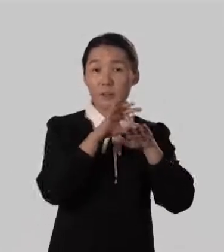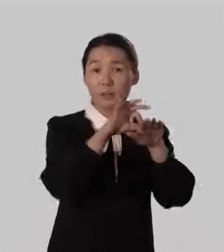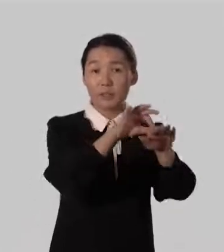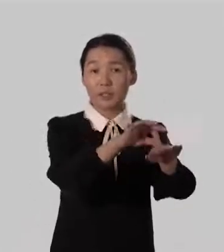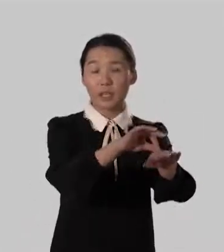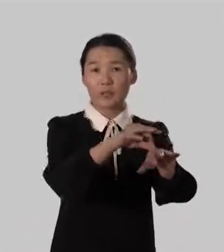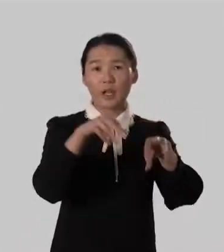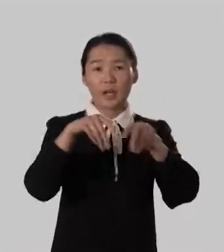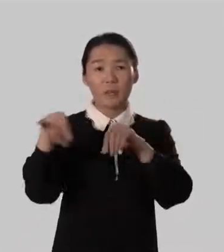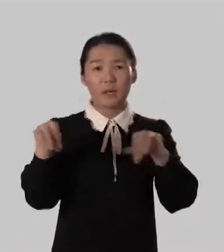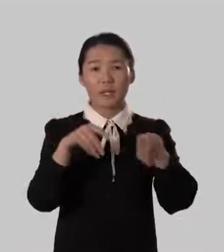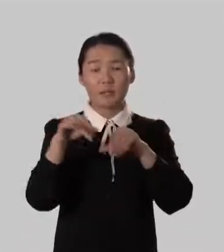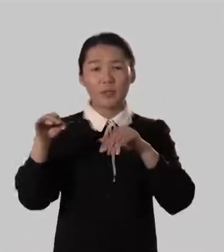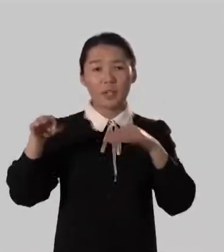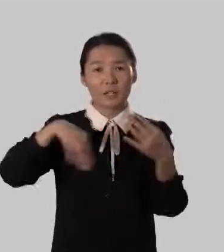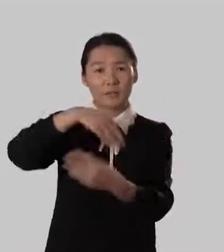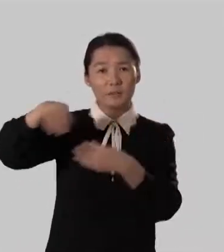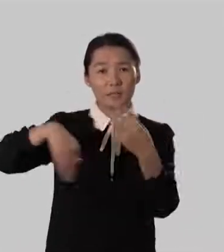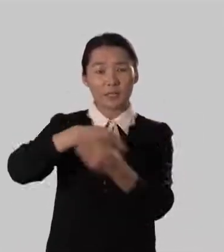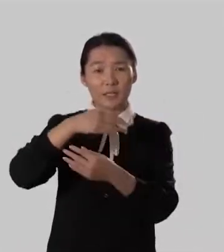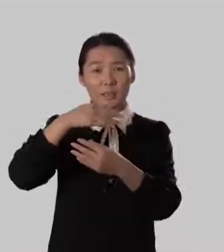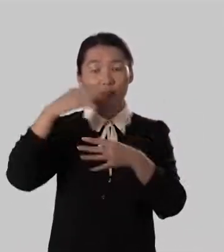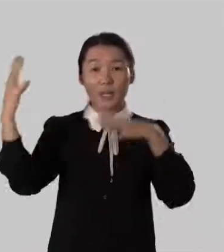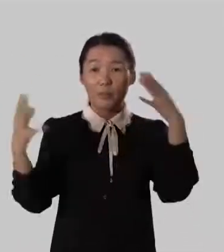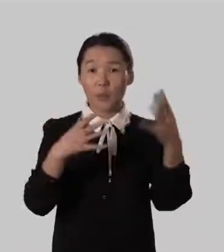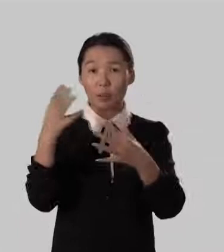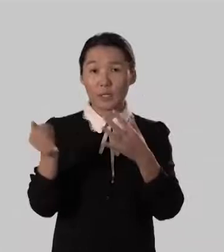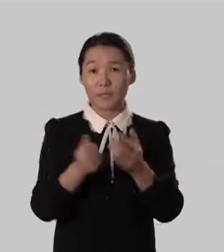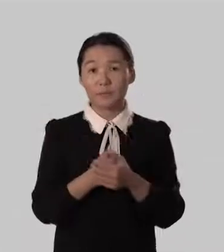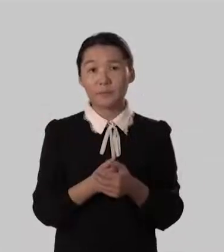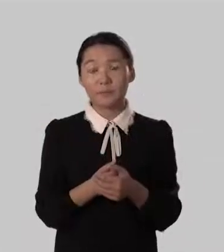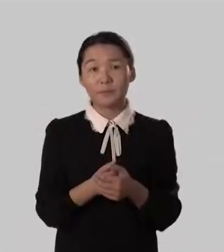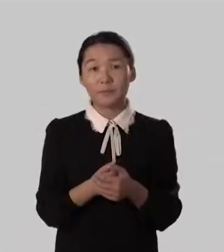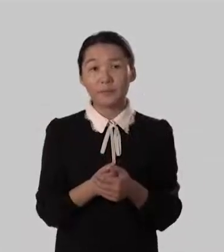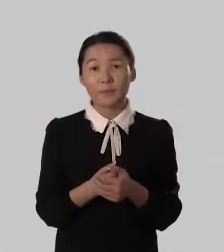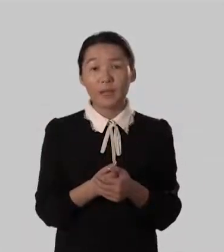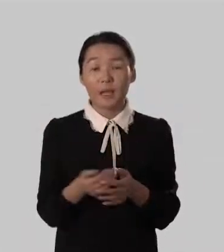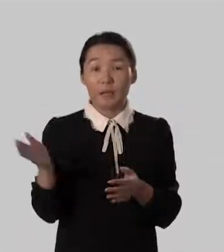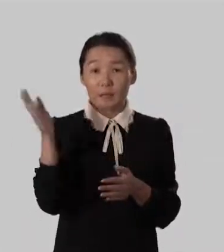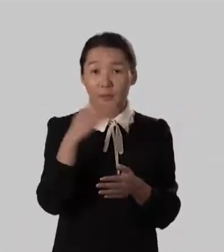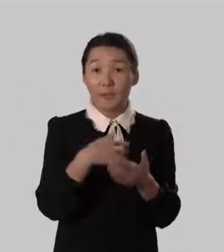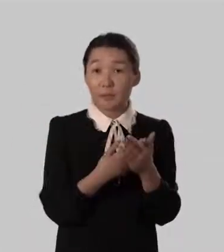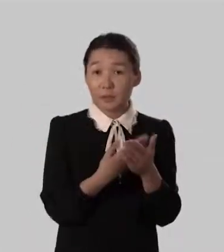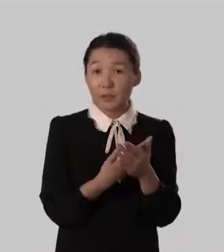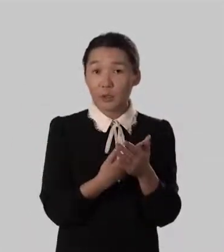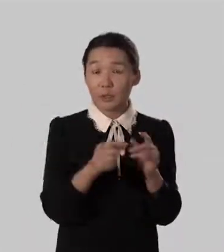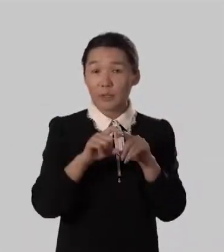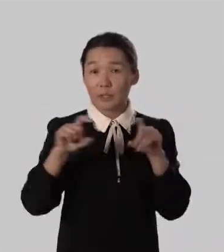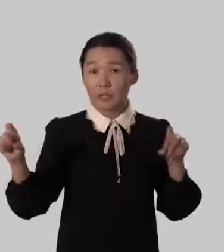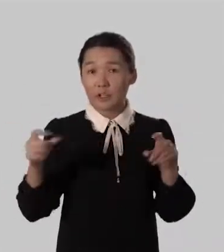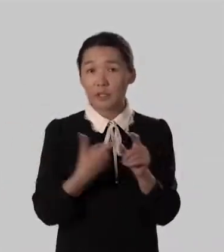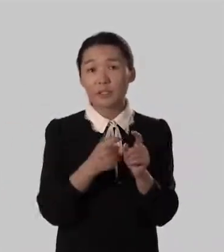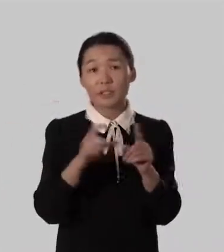сопровождающиеся пыли песчаными вихрями и бурей песчаный ураган давайте приведем пример